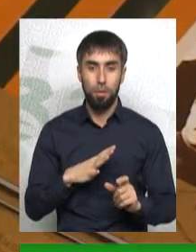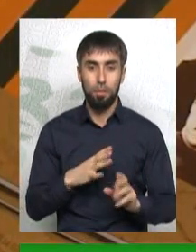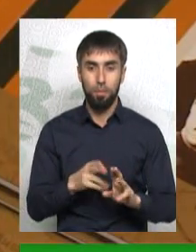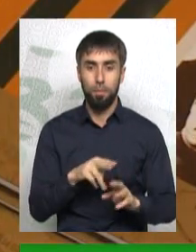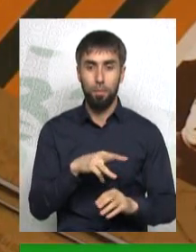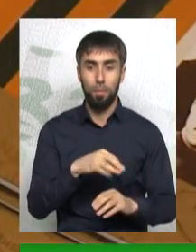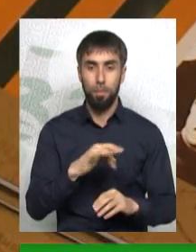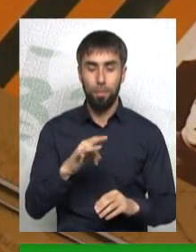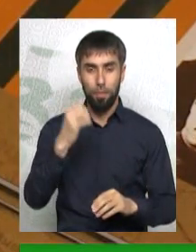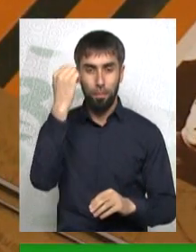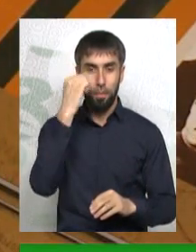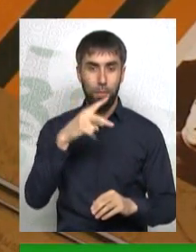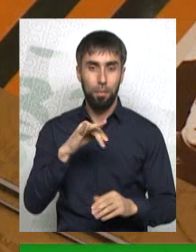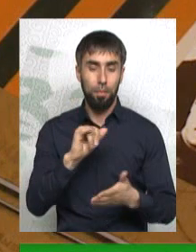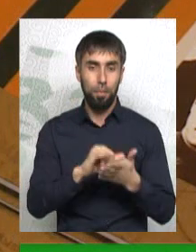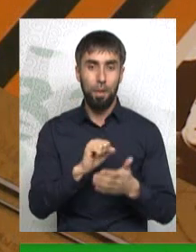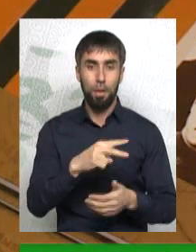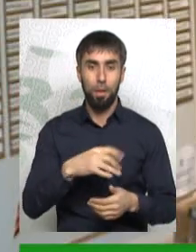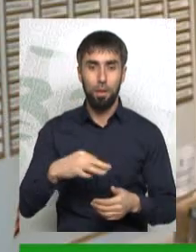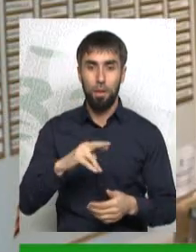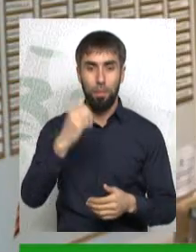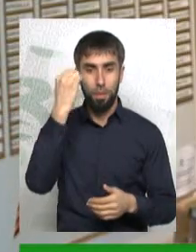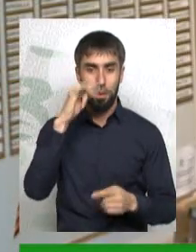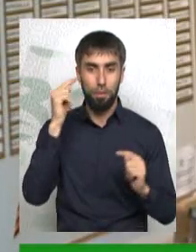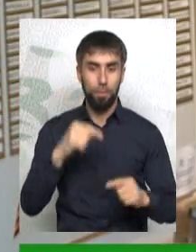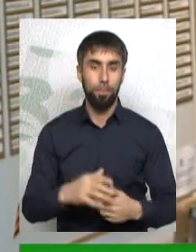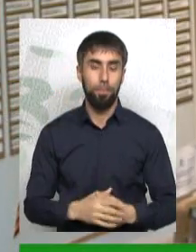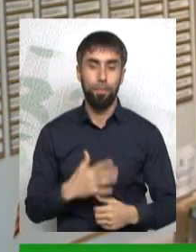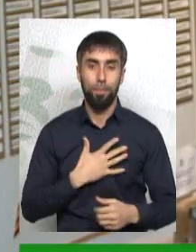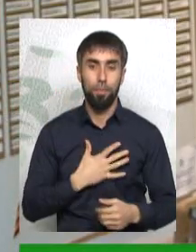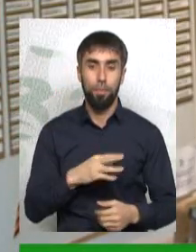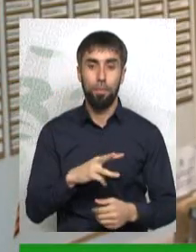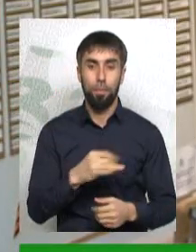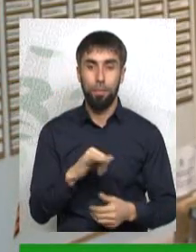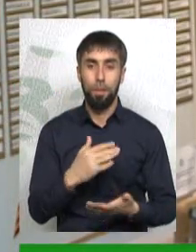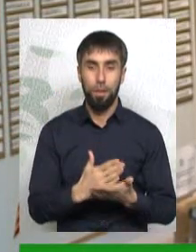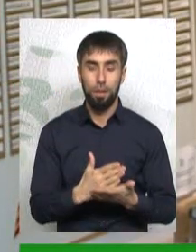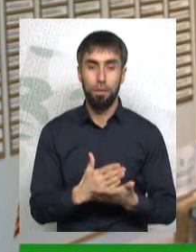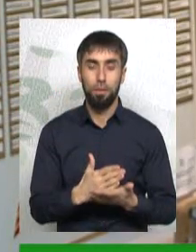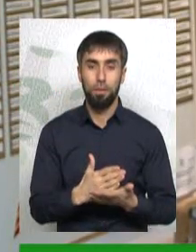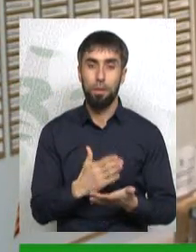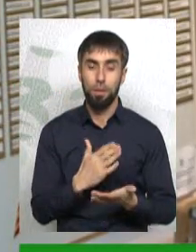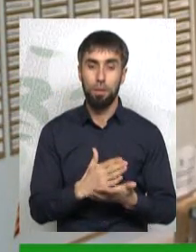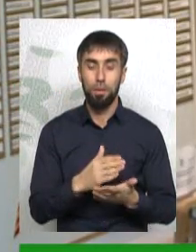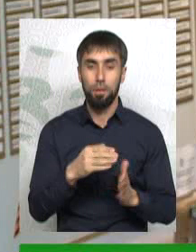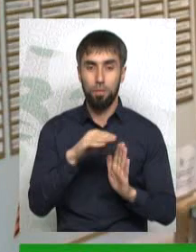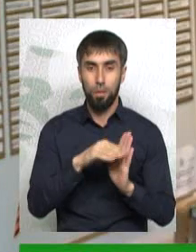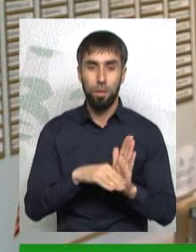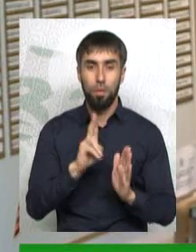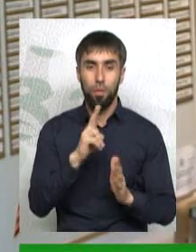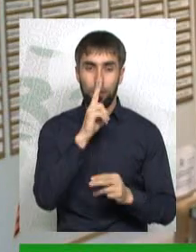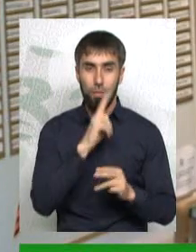на мемориальных плитах, расположенных на Аллее памяти и славы. В нашем музее существует список без вести пропавших